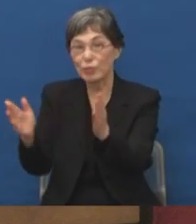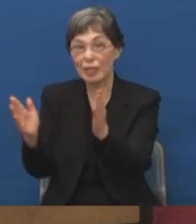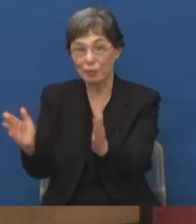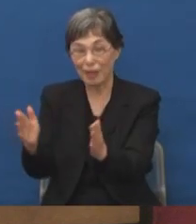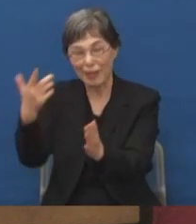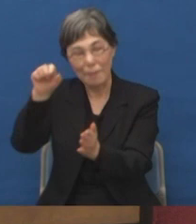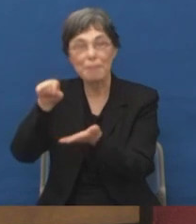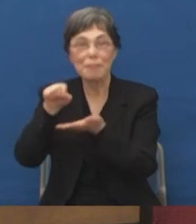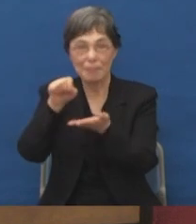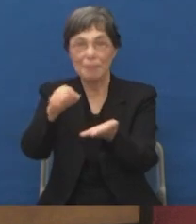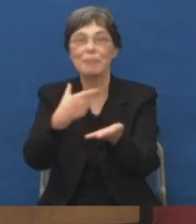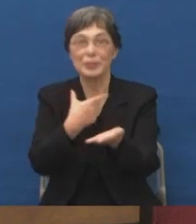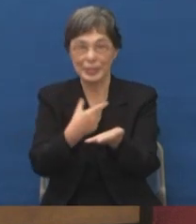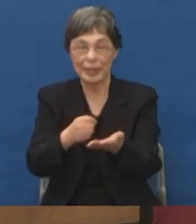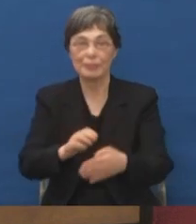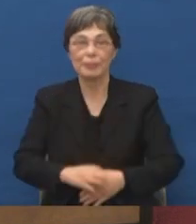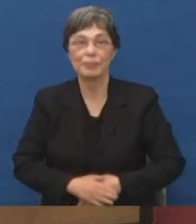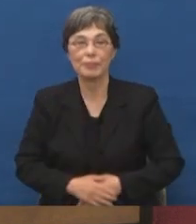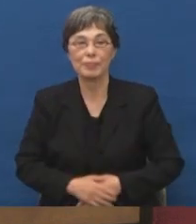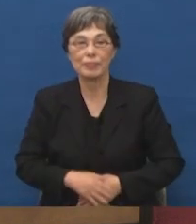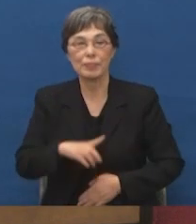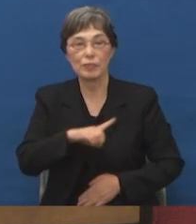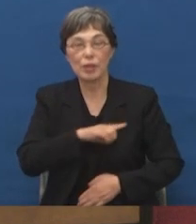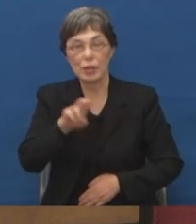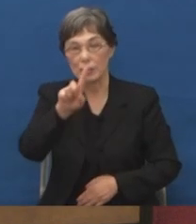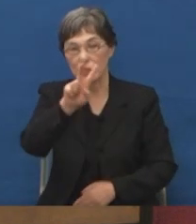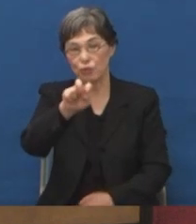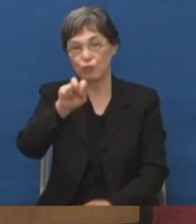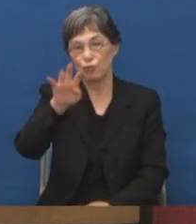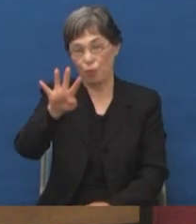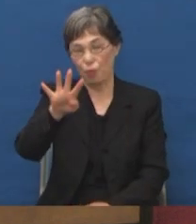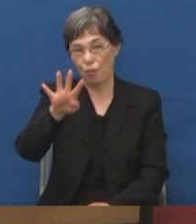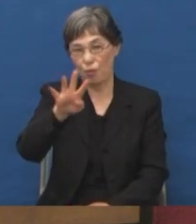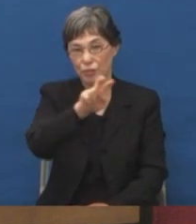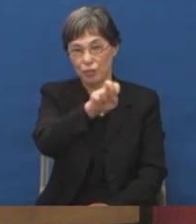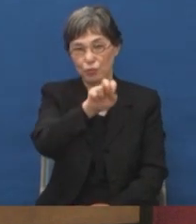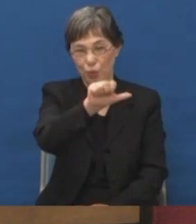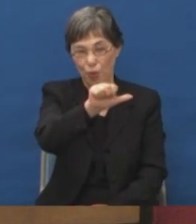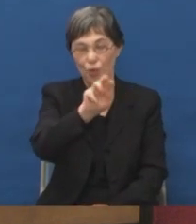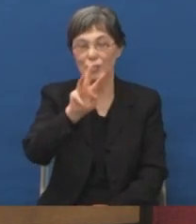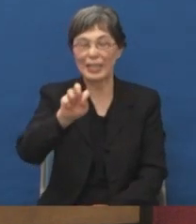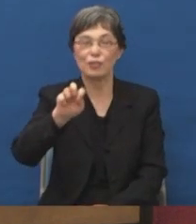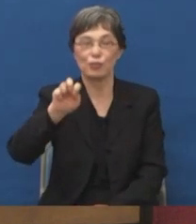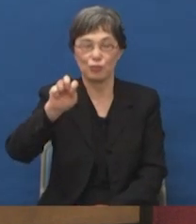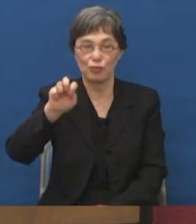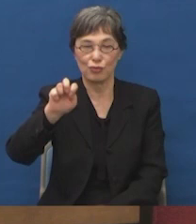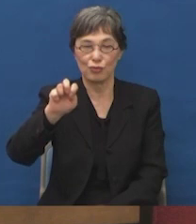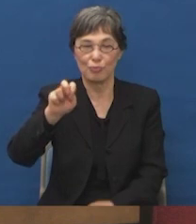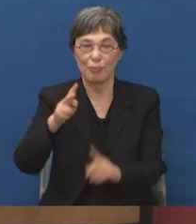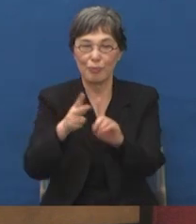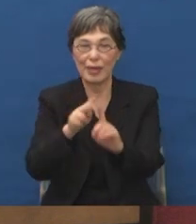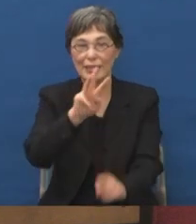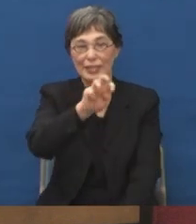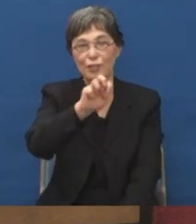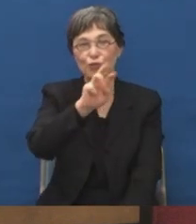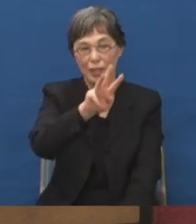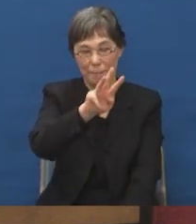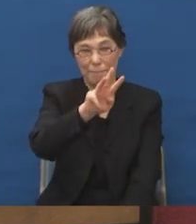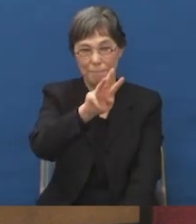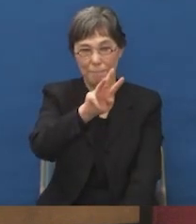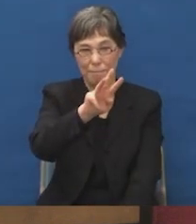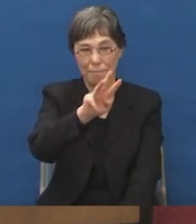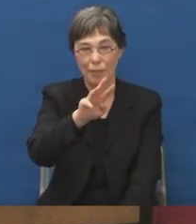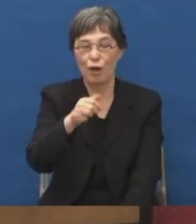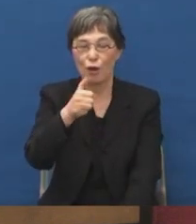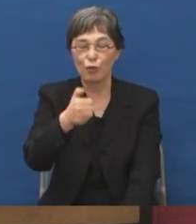議案について申し上げます。まず議題24号、25号、30号および33号、老